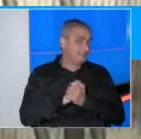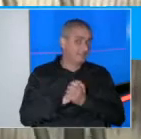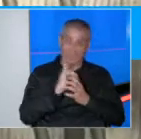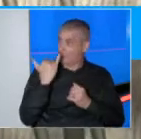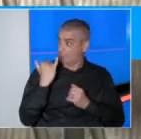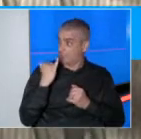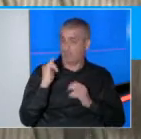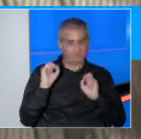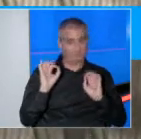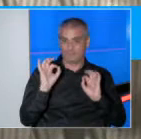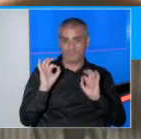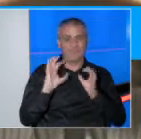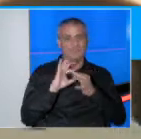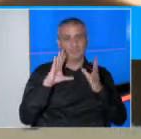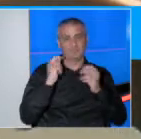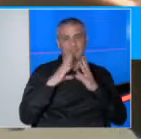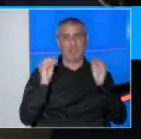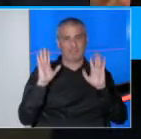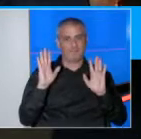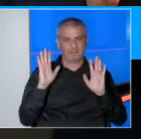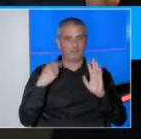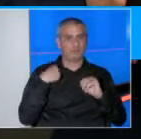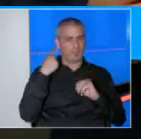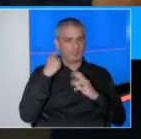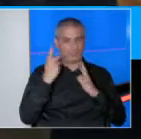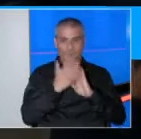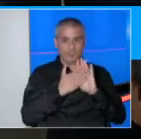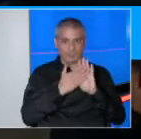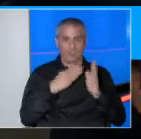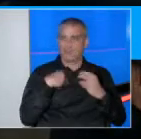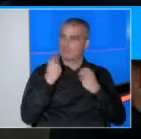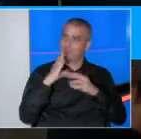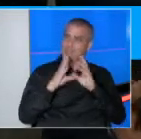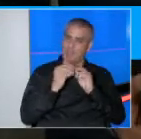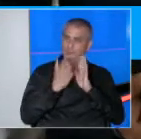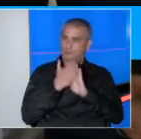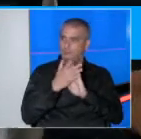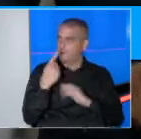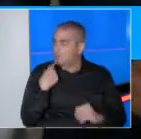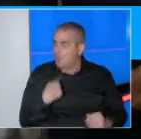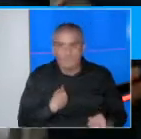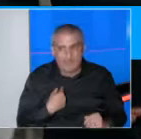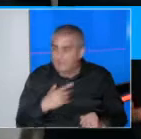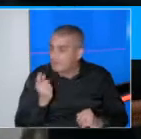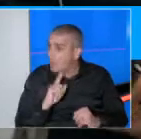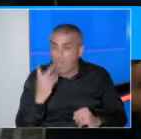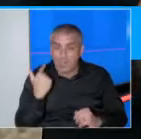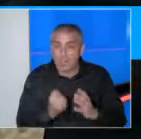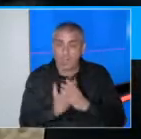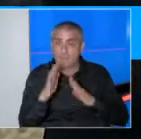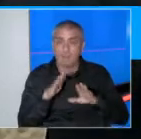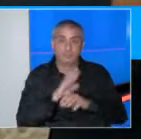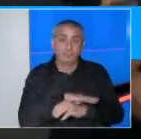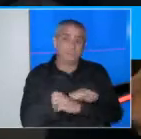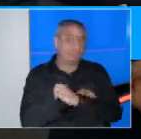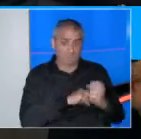כן, כן, בוודאי. יופי, מצוין, הקשר שלך קצת עבד. שמענו את הדברים שאת אומרת, נתתי לך להשלים את הדברים, אבל את אומרת, אם לא הייתה קמה כאן ממשלת